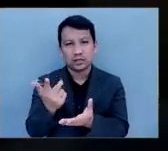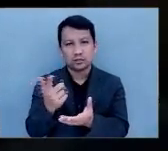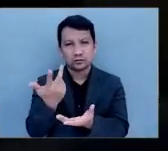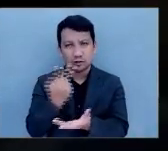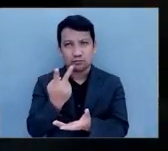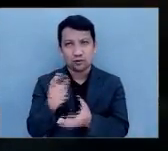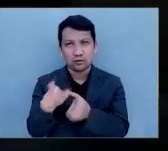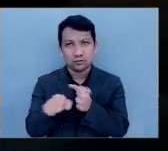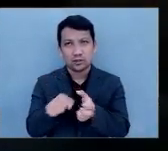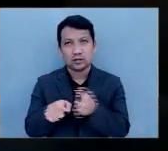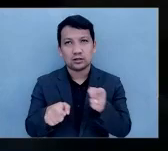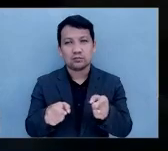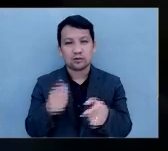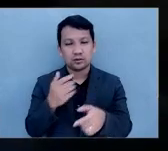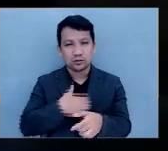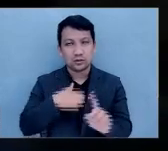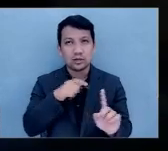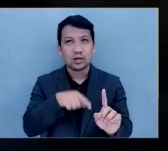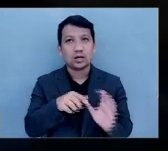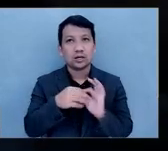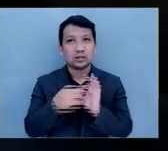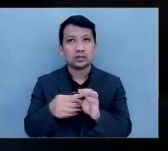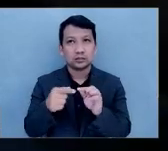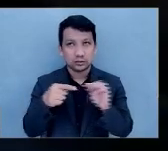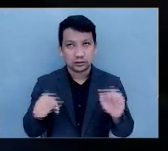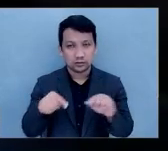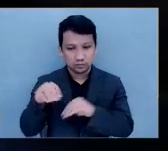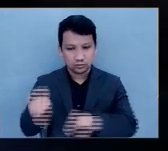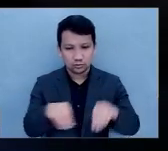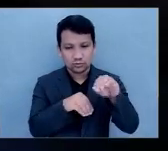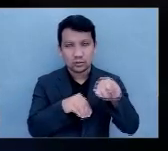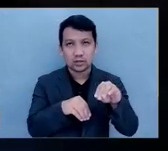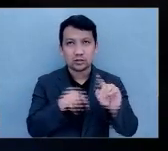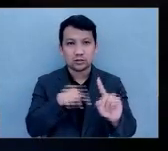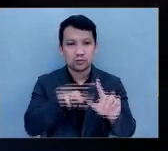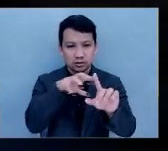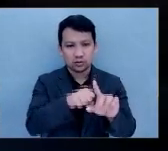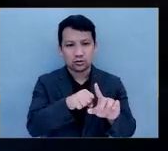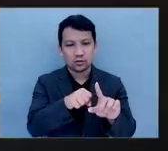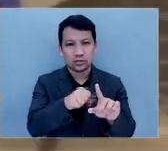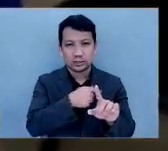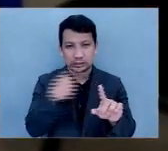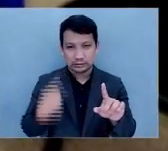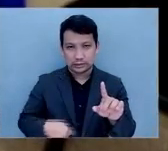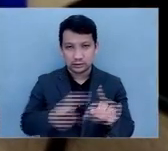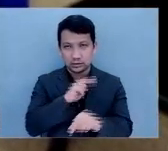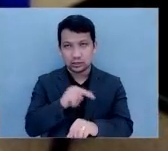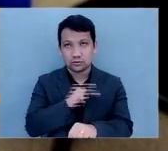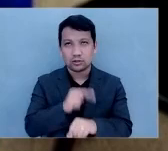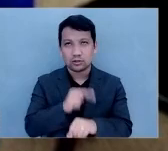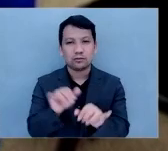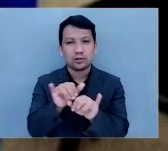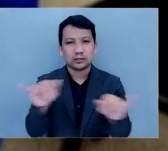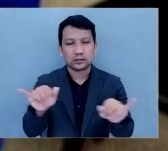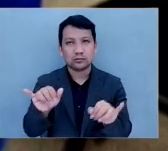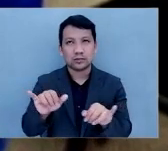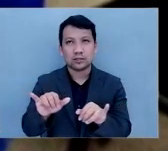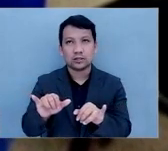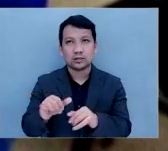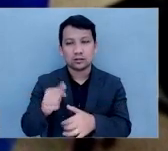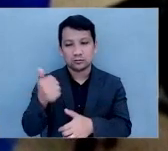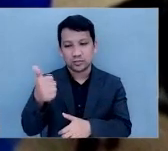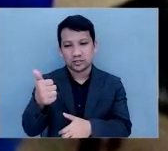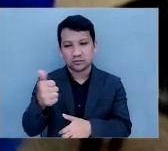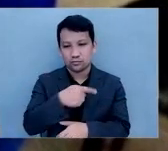mahaharap naman sa reklamong paglabag sa anti-trafficking in persons act ang nahuling ng bubuga umano Ganyan din ang asunto sa s pang